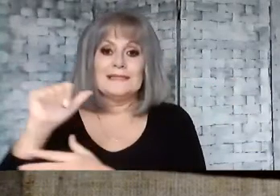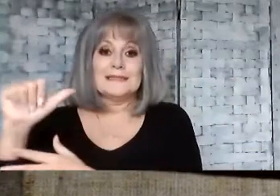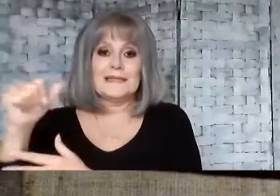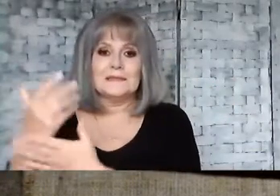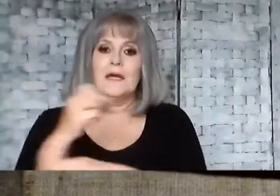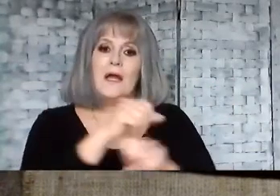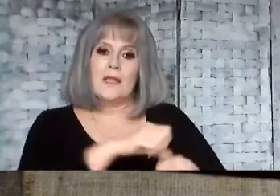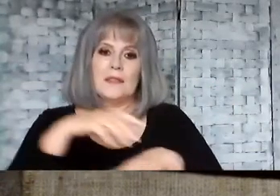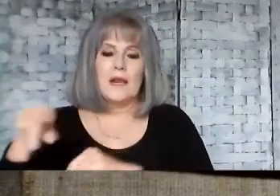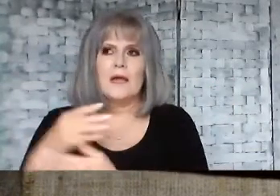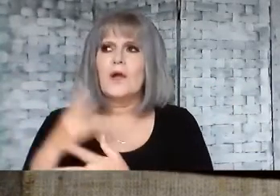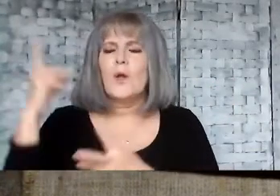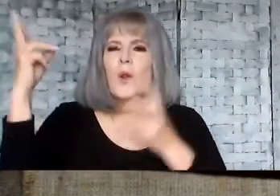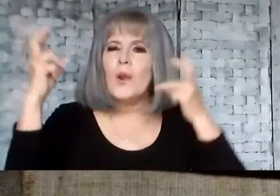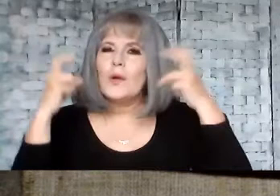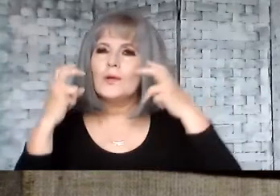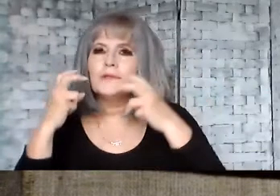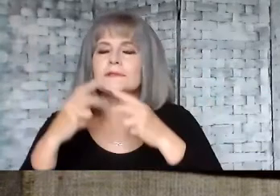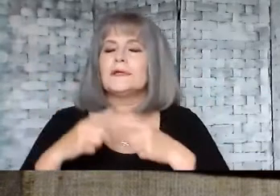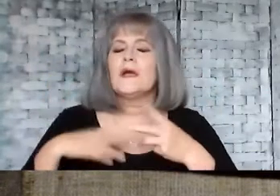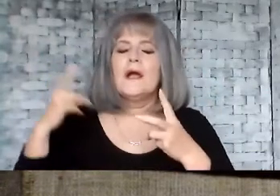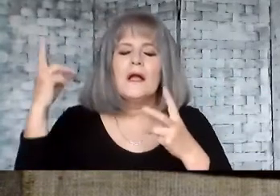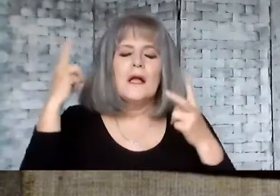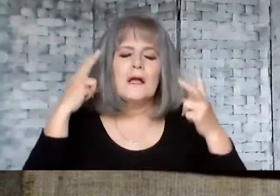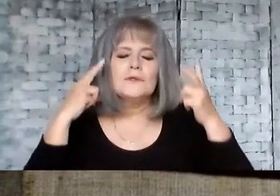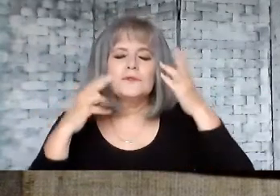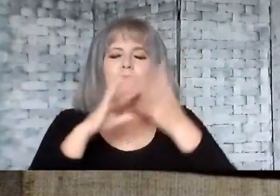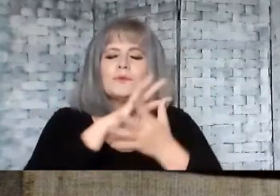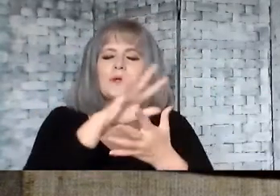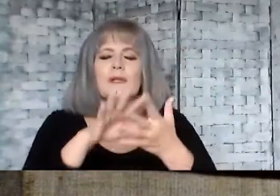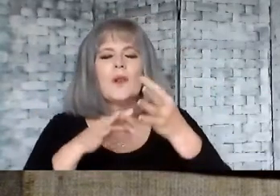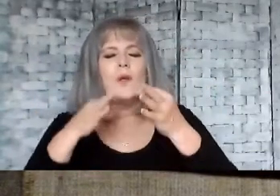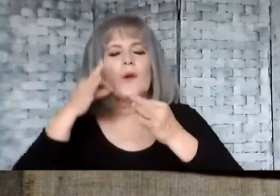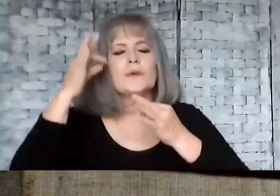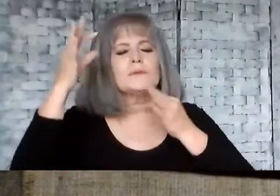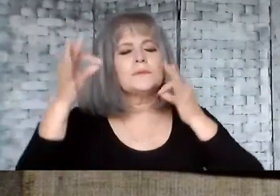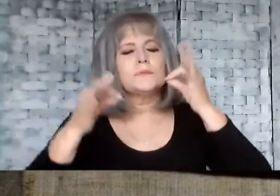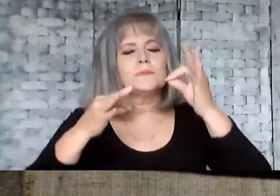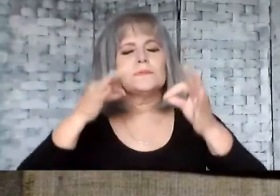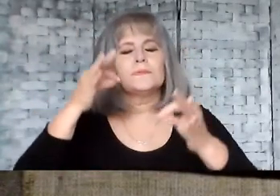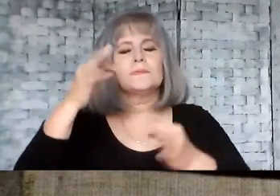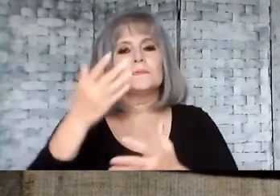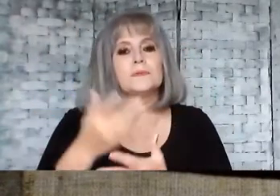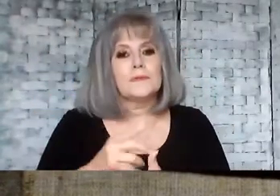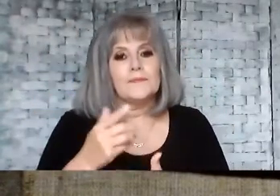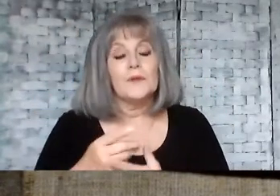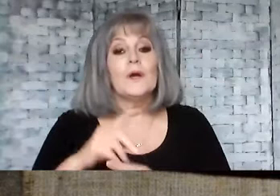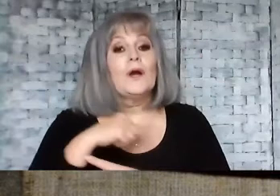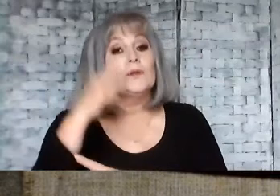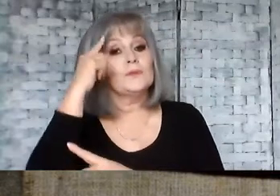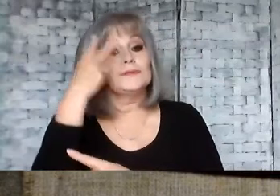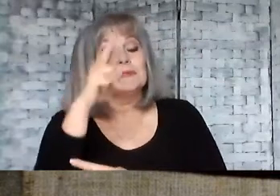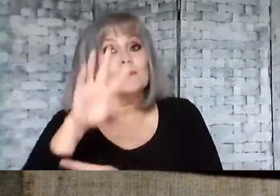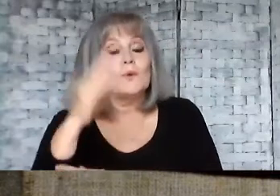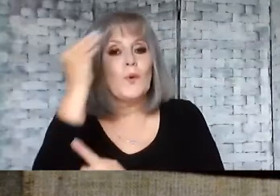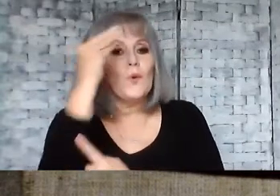7. Luister in aanbidding. Luister met jou verbeelding, leef jou in en dan gaan ons ook nou kyk hoe onthou ons die